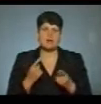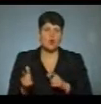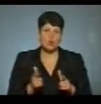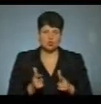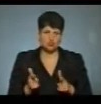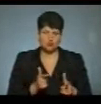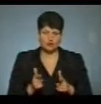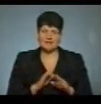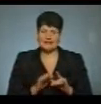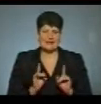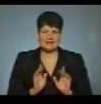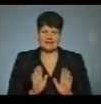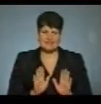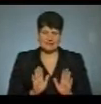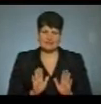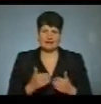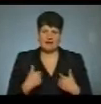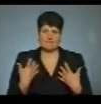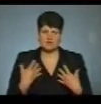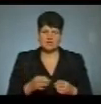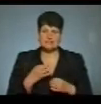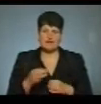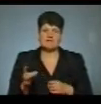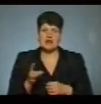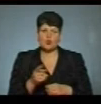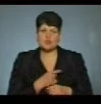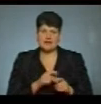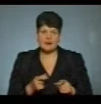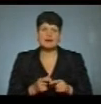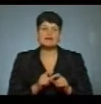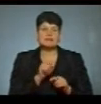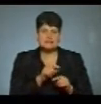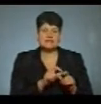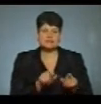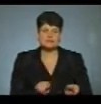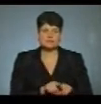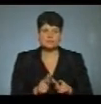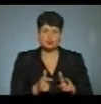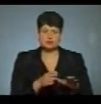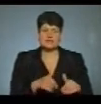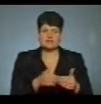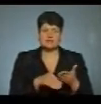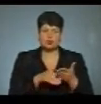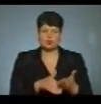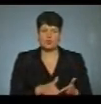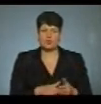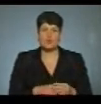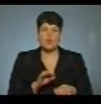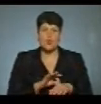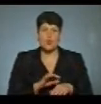готуємо не тільки, як я вже сказав, районні лікарні, а й цей заклад для того, щоб надавати допомогу хворим, тому